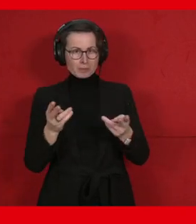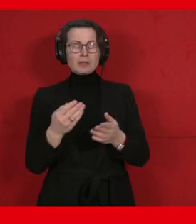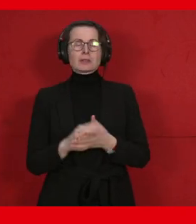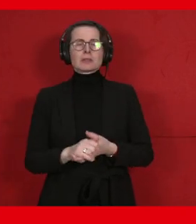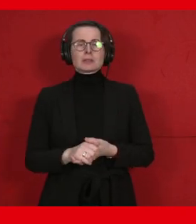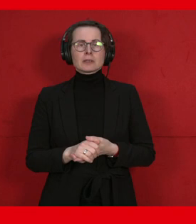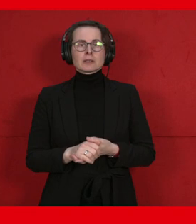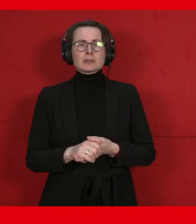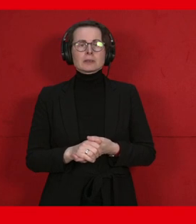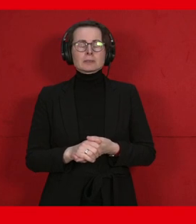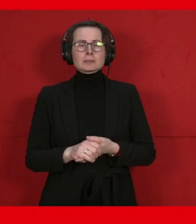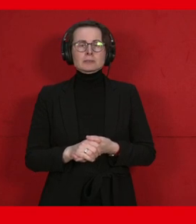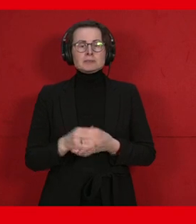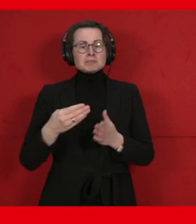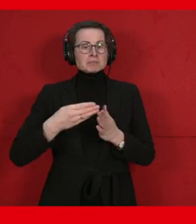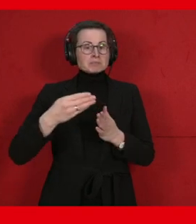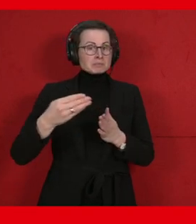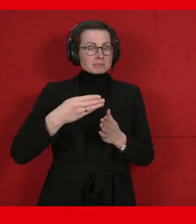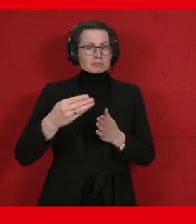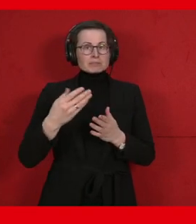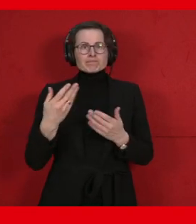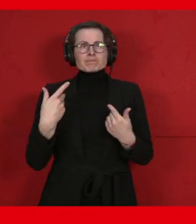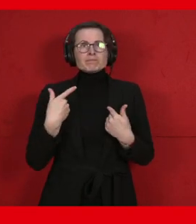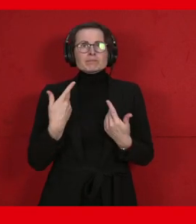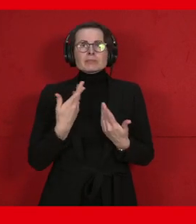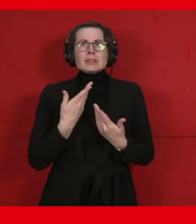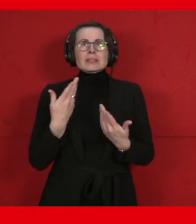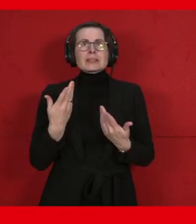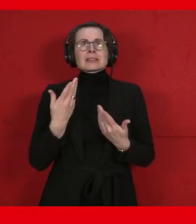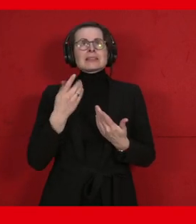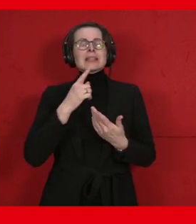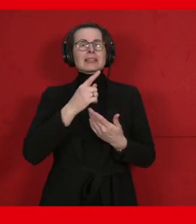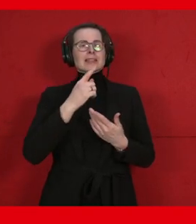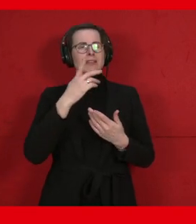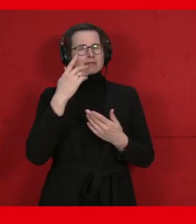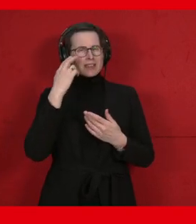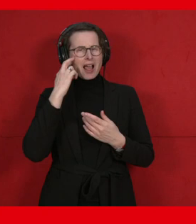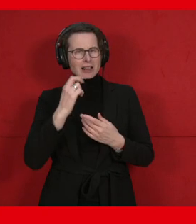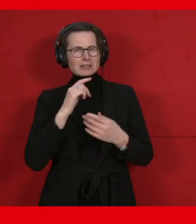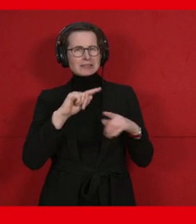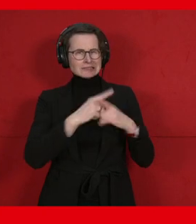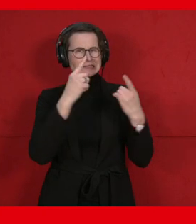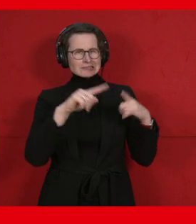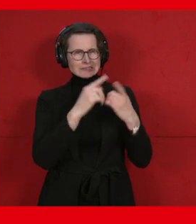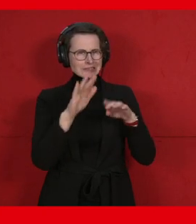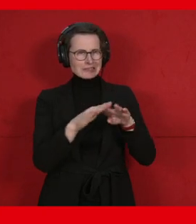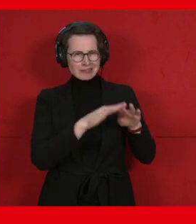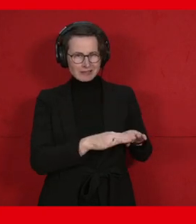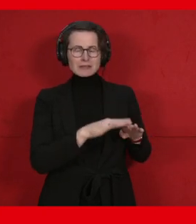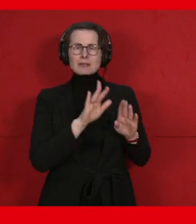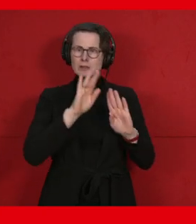wichtig, dass wir jetzt aufhören, sozusagen die alten Schlachten zu schlagen. Und das finde ich sehr gut an dem